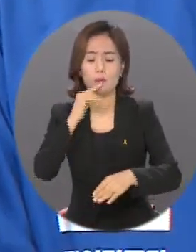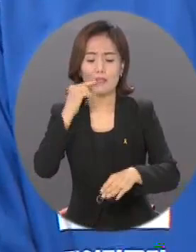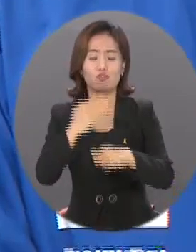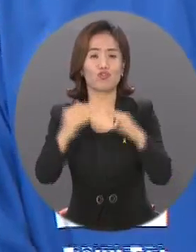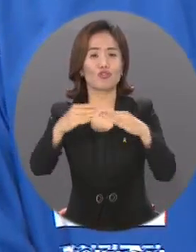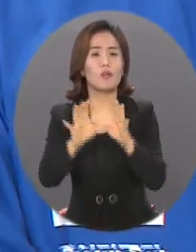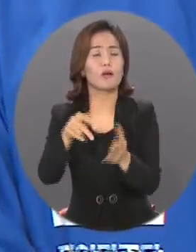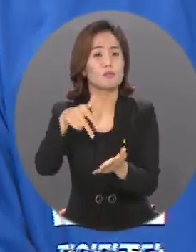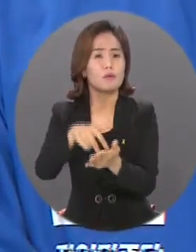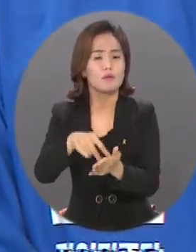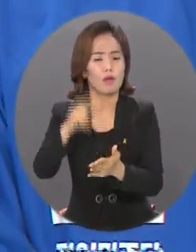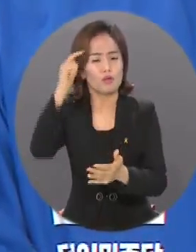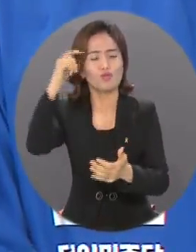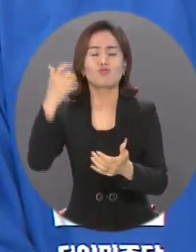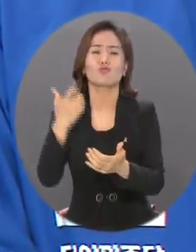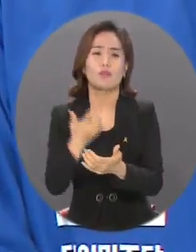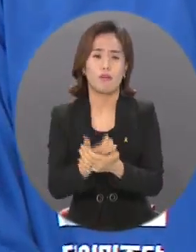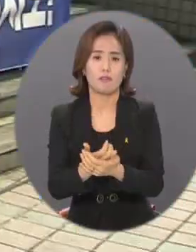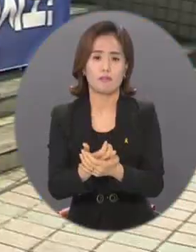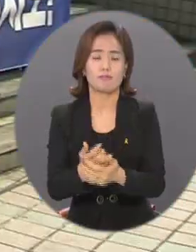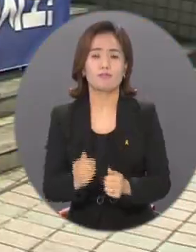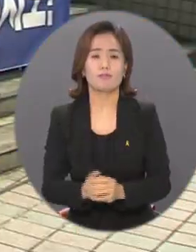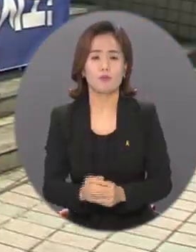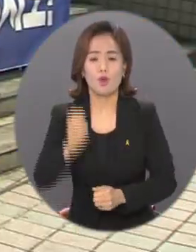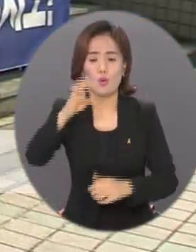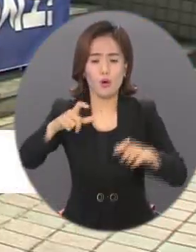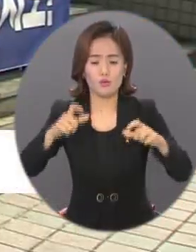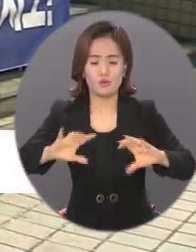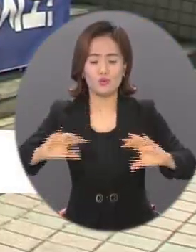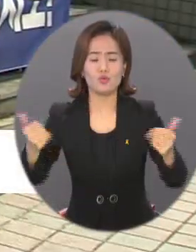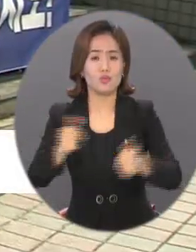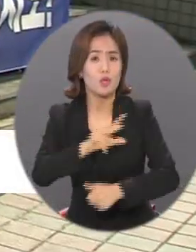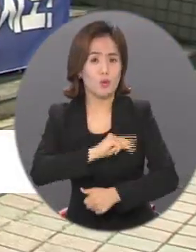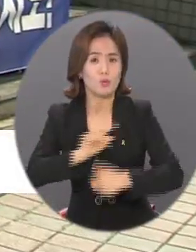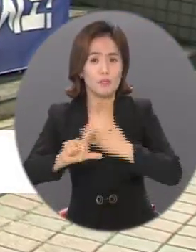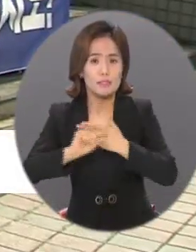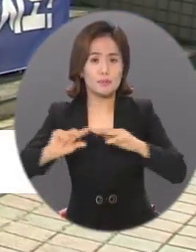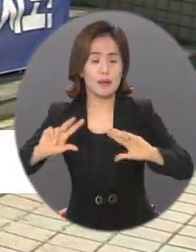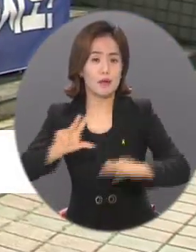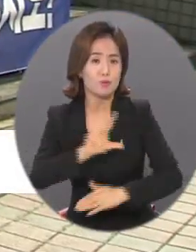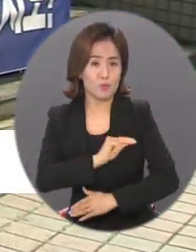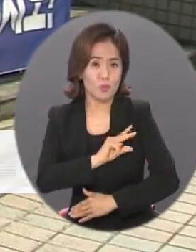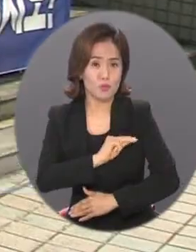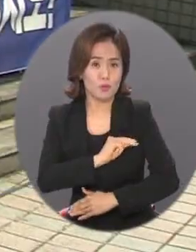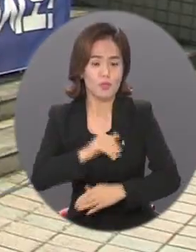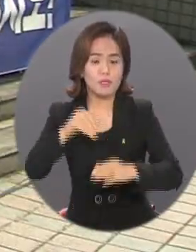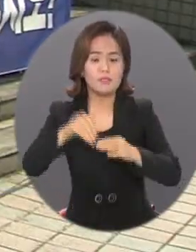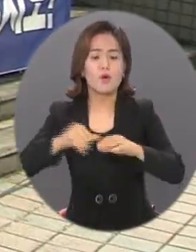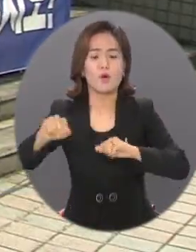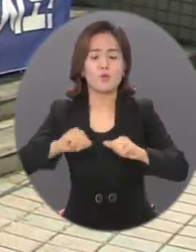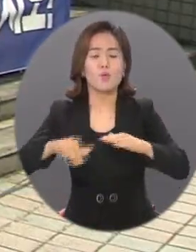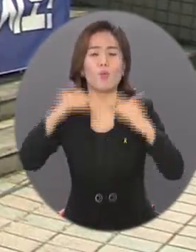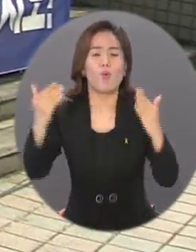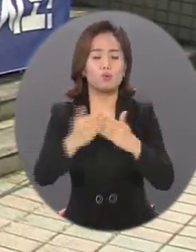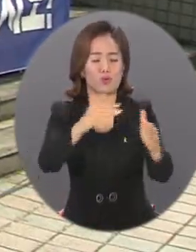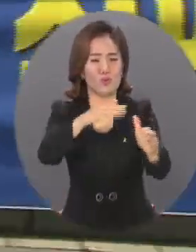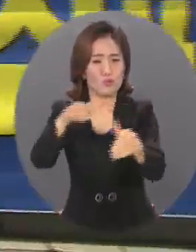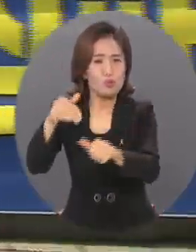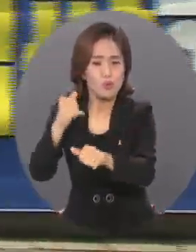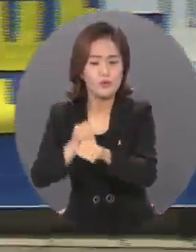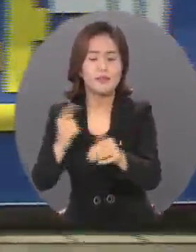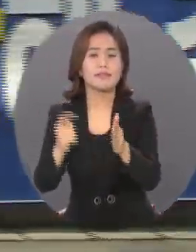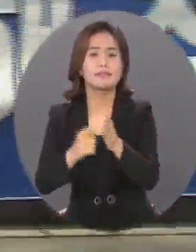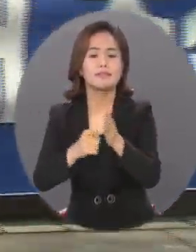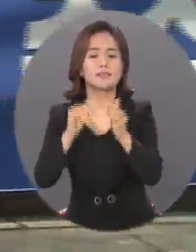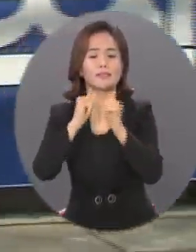민주당에게 충격파로 다가왔습니다. 광주 지역 국회의원과 지방의원 등 선거운동원 모두를 소집해